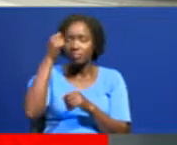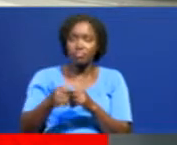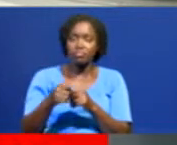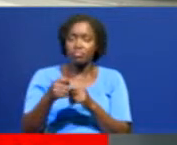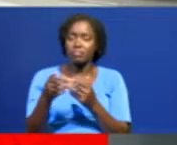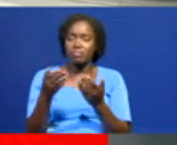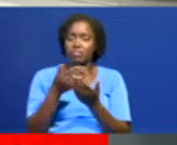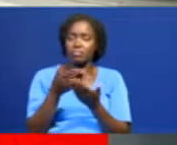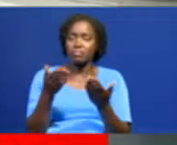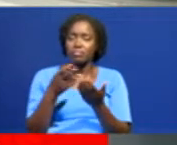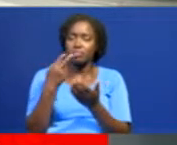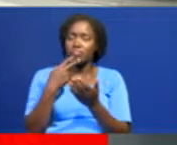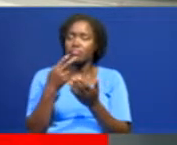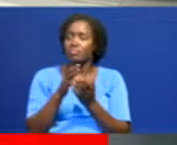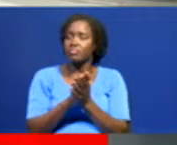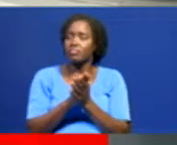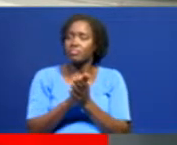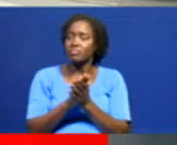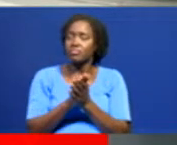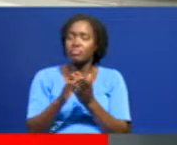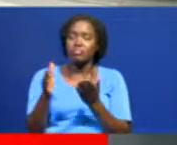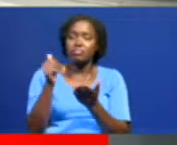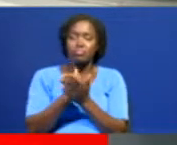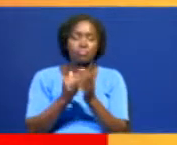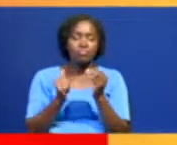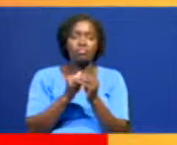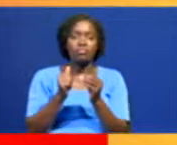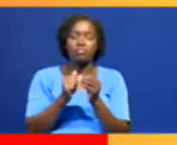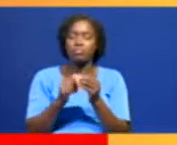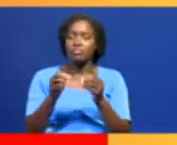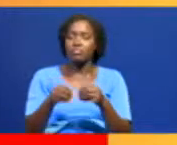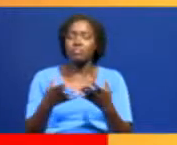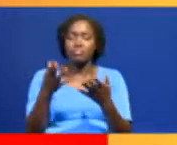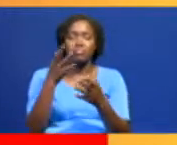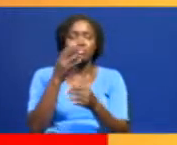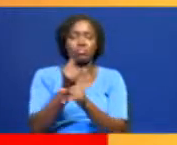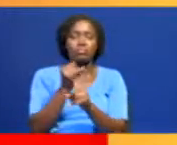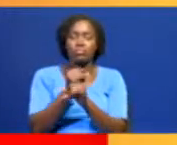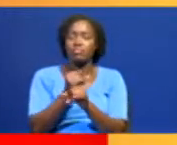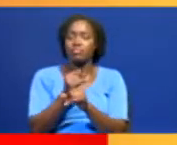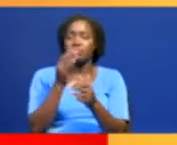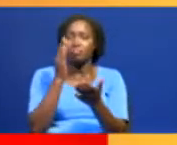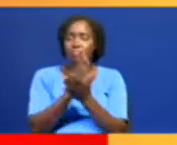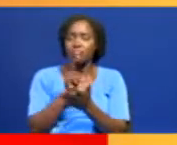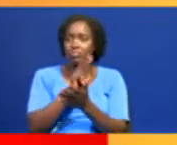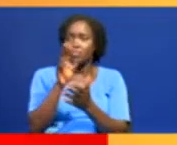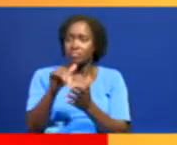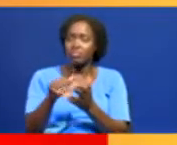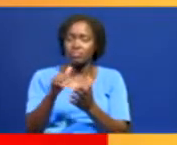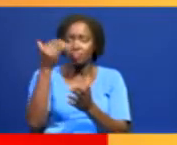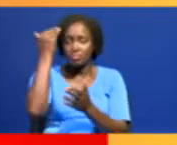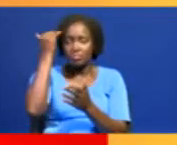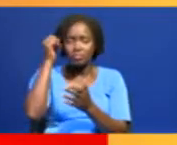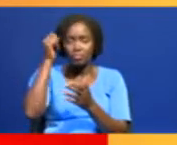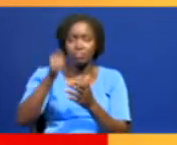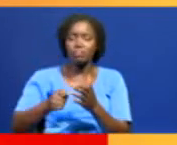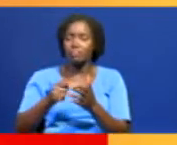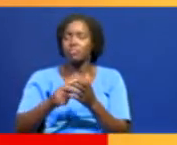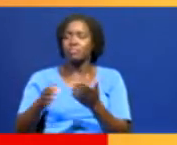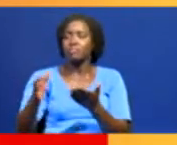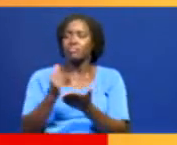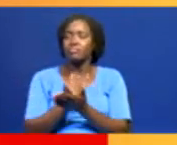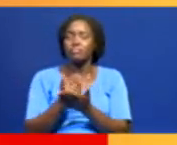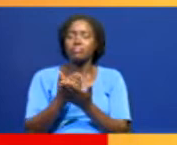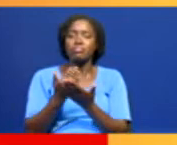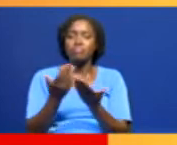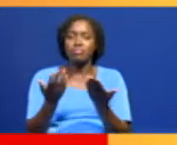judges watarudishwa, watapewa kazini. Na walipoingia kweli, kwa hakika tumeona kwamba judges waliandikwa kazi na sasa kotini